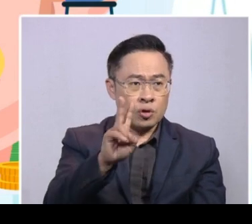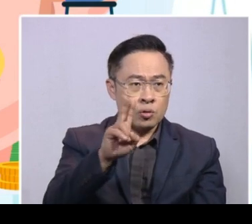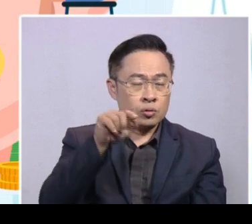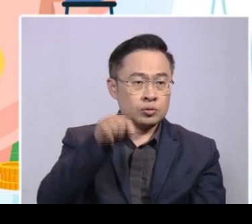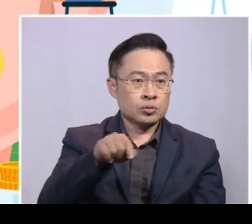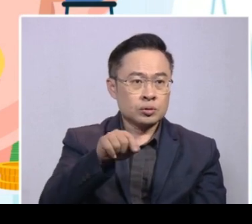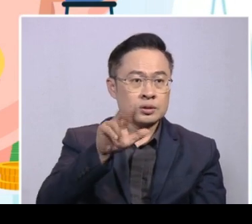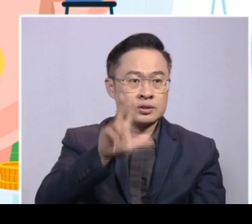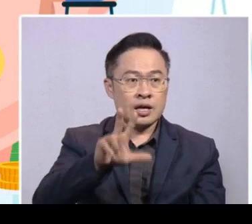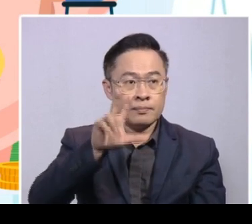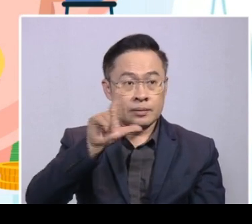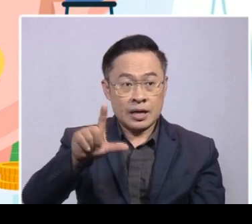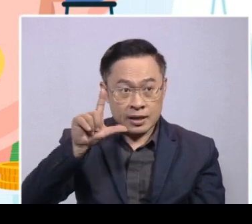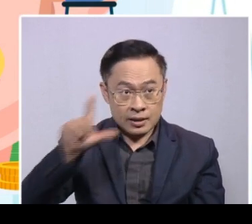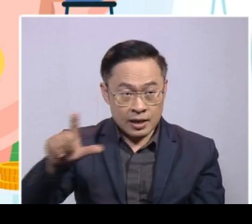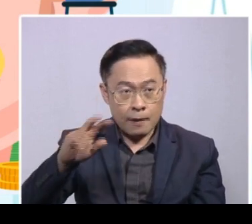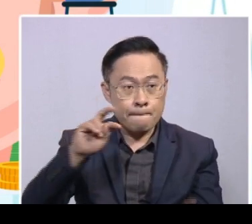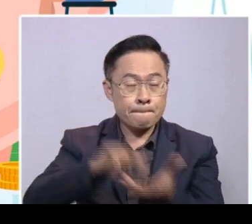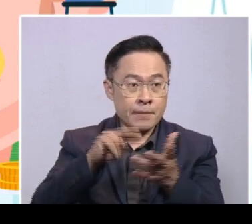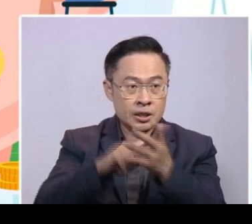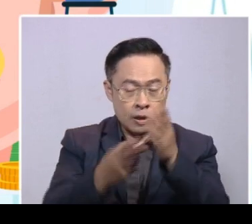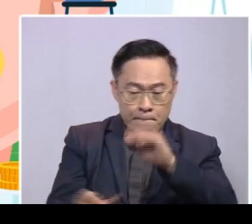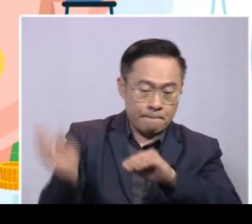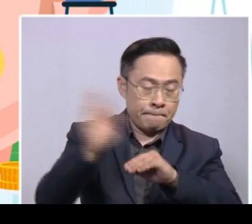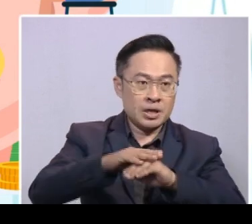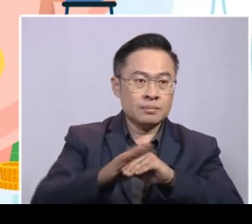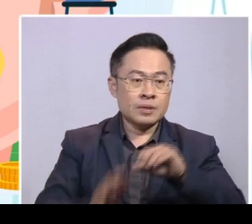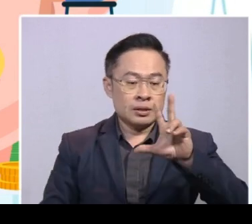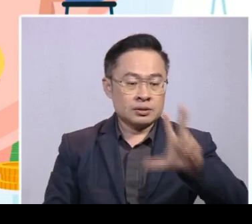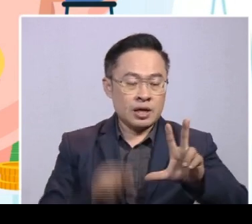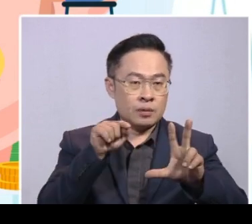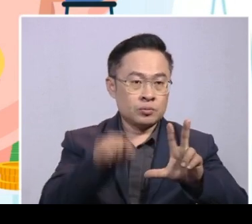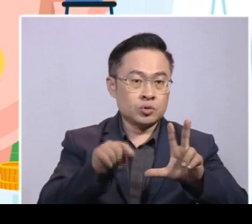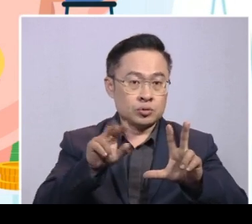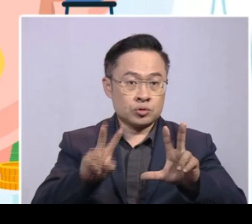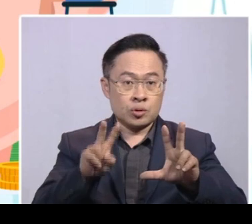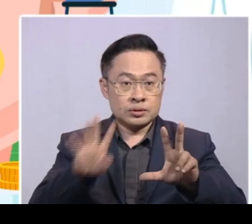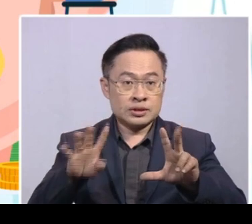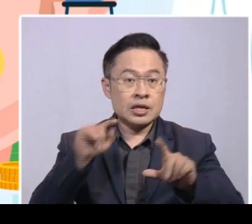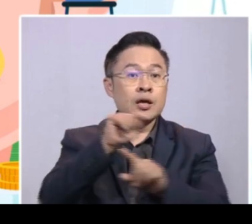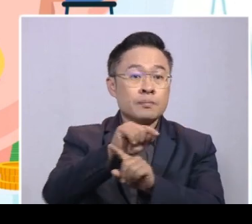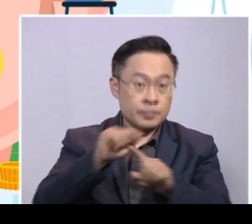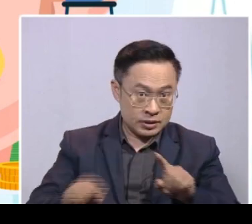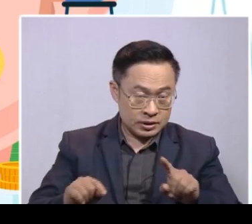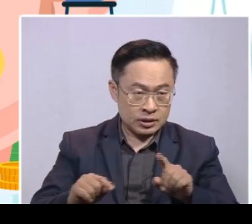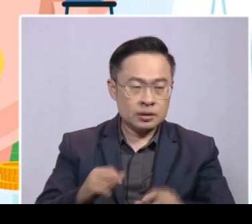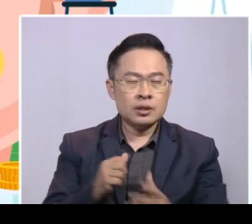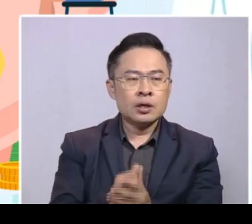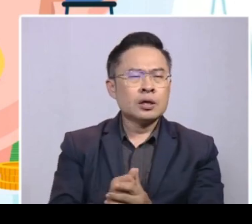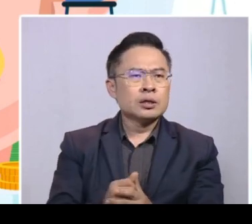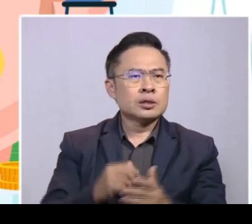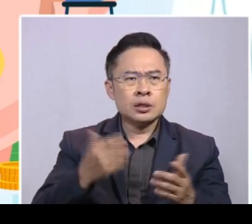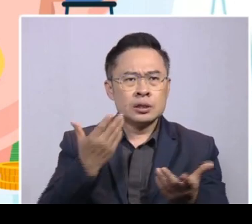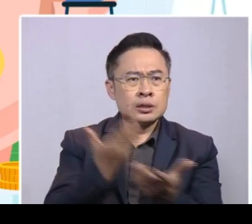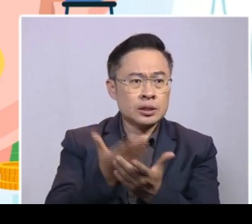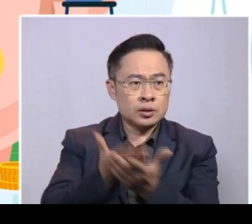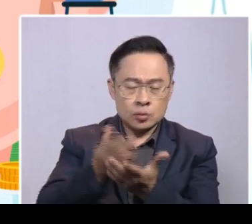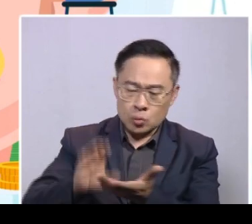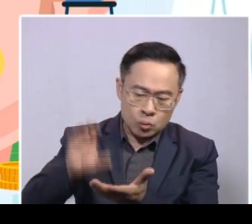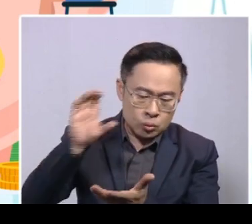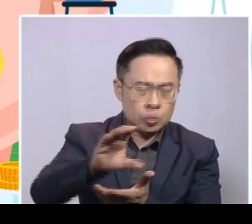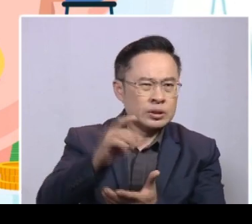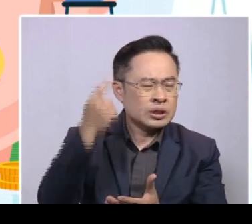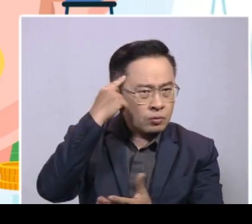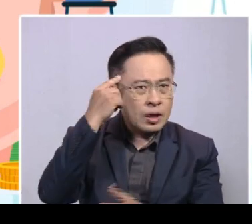ในอีก 4 ปีข้างหน้าหรอวาปี 70 คาดวาจะมีเงินลงทุนสะสมคิดเป็นมูลค่ารวมกวา 3.3 ลาน